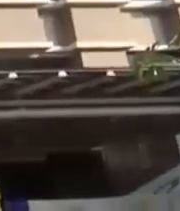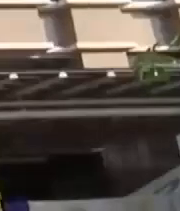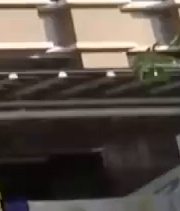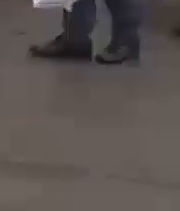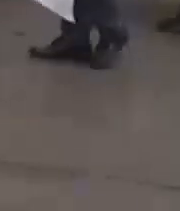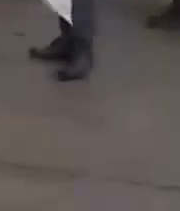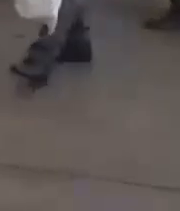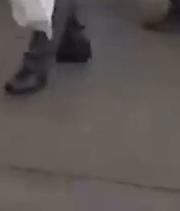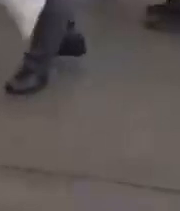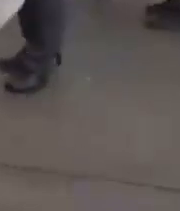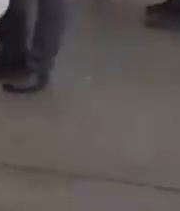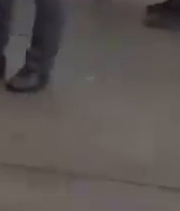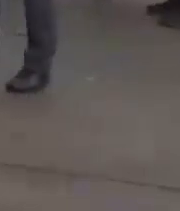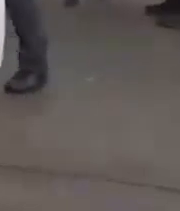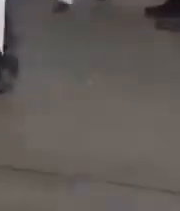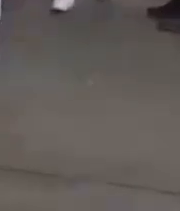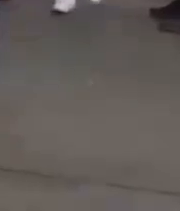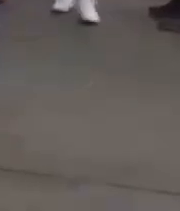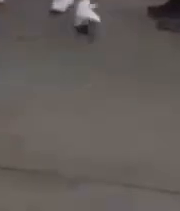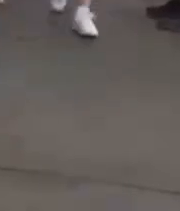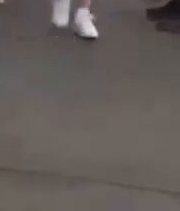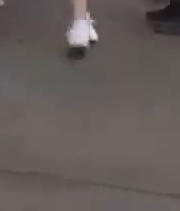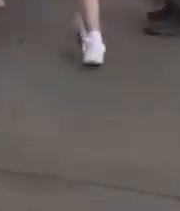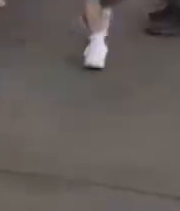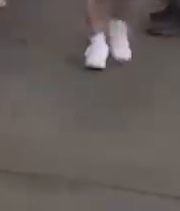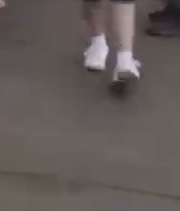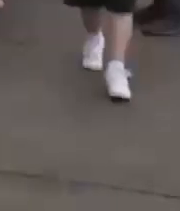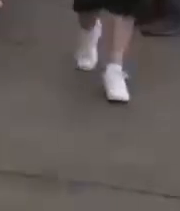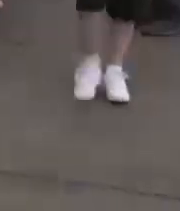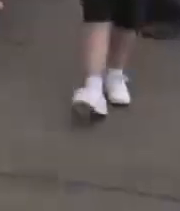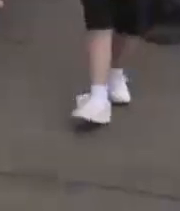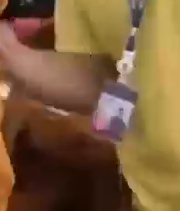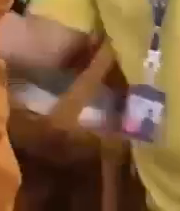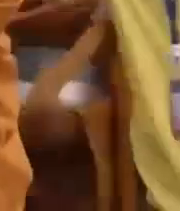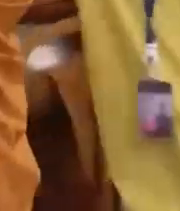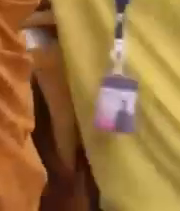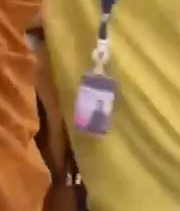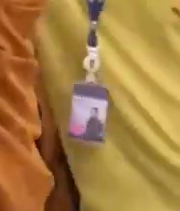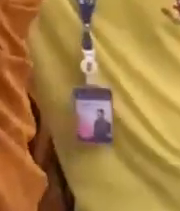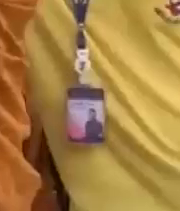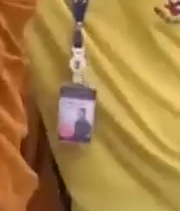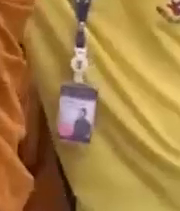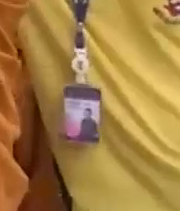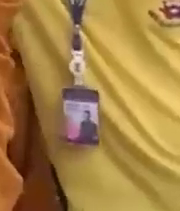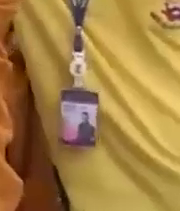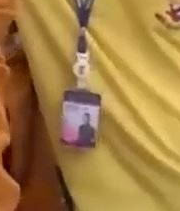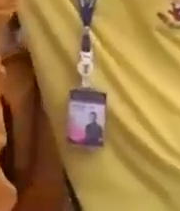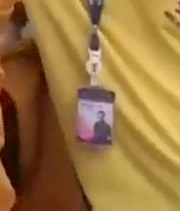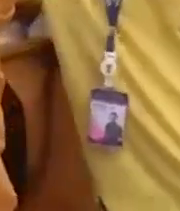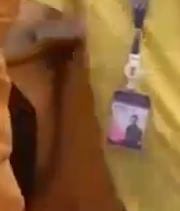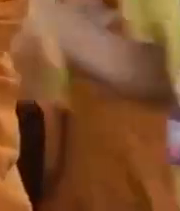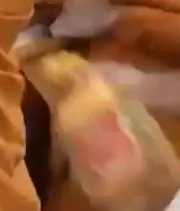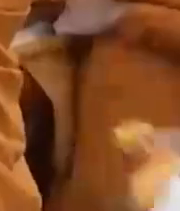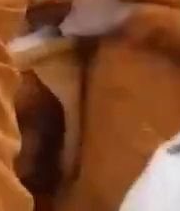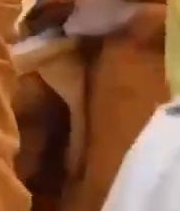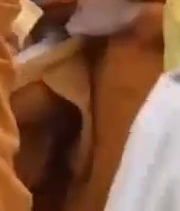ที่คลินิกศูนย์แพทย์พัฒนาเขตวังทองหลางกรุงเทพมหานครมีการจัดกิจกรรมทำบุญตักบาตรเพื่อเฉลิมพระเกียรติพระบาทสมเด็จพระเจ้าอยู่หัว